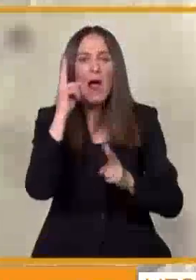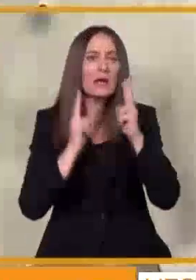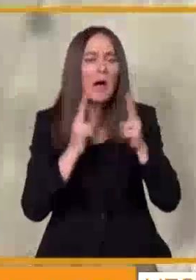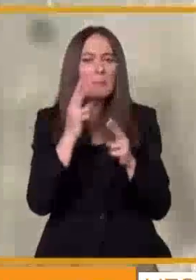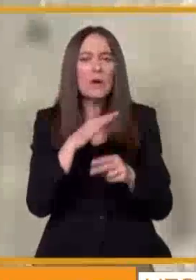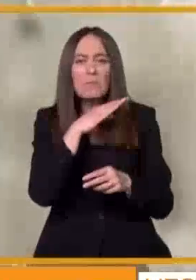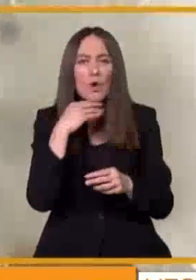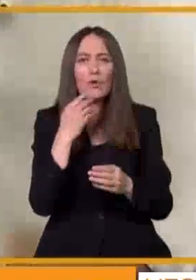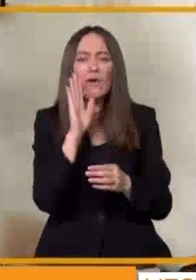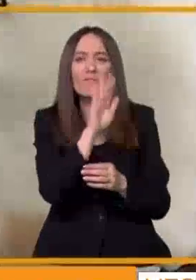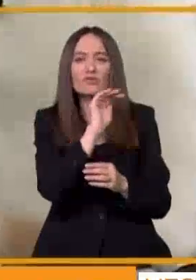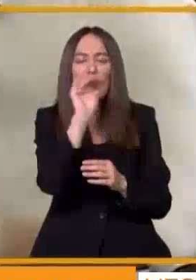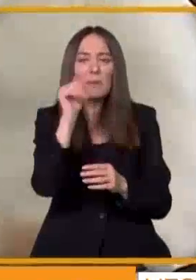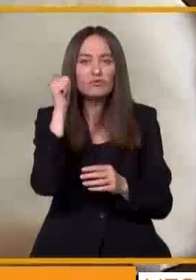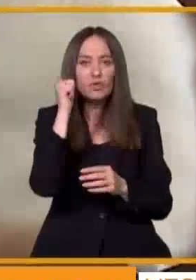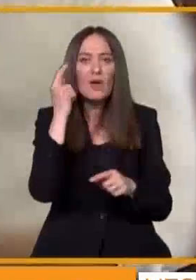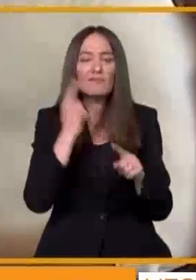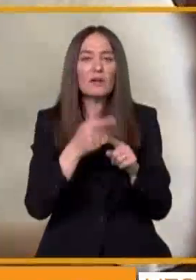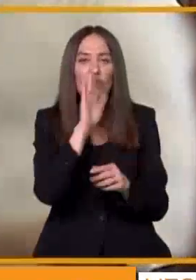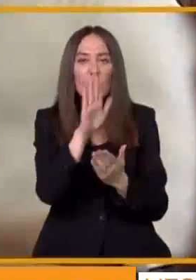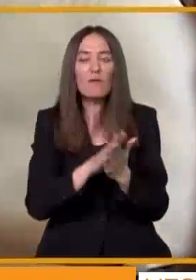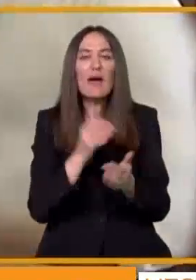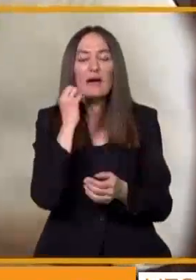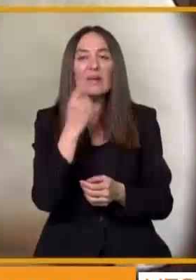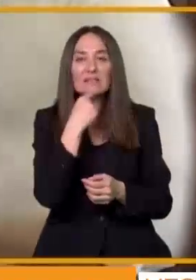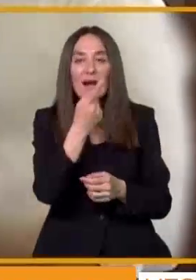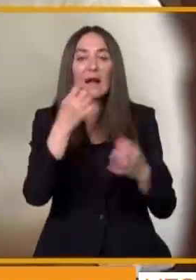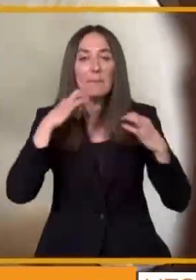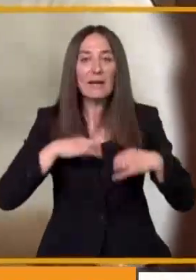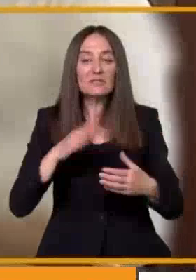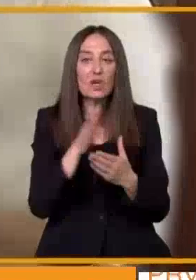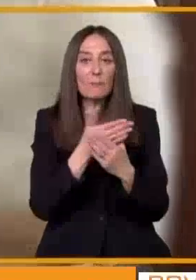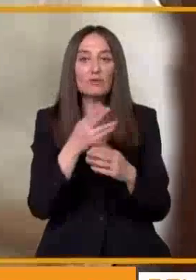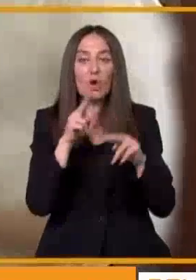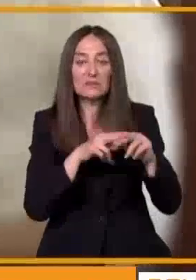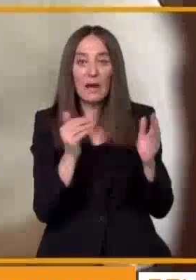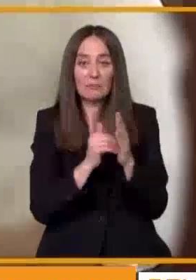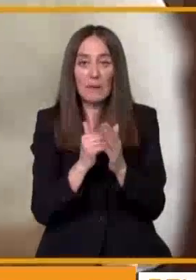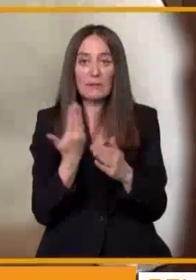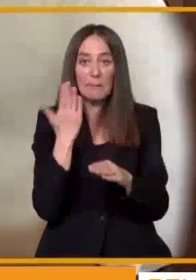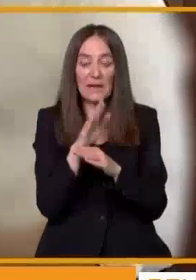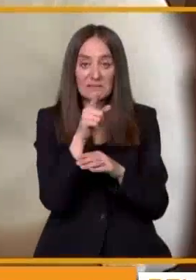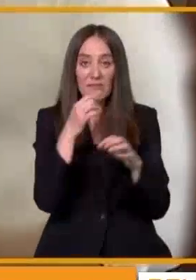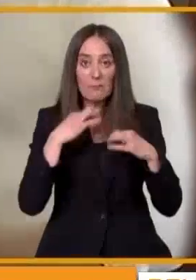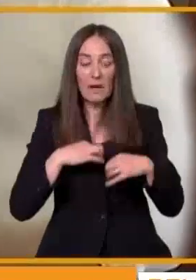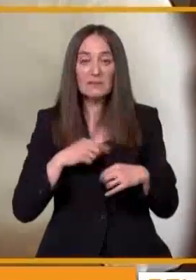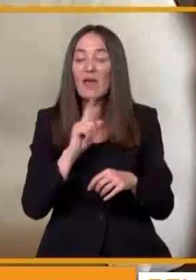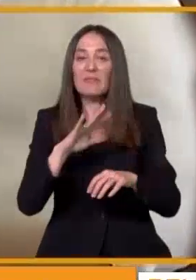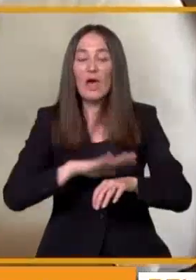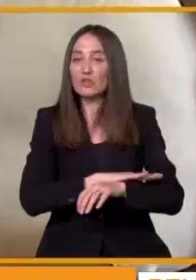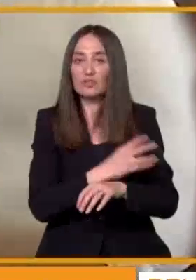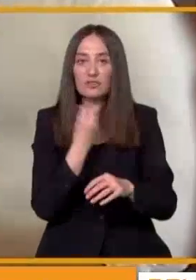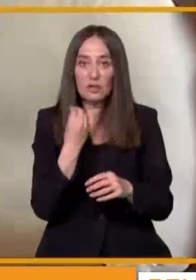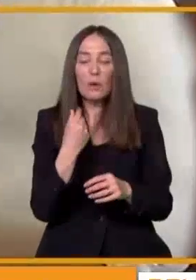izazvalo vaše obraćanje juče, tačnije njegov početak, kada ste rekli da je predsednik, između ostalog, trebalo sa vama da predstavi ovaj plan, da se ne osjeća